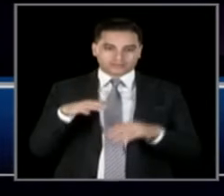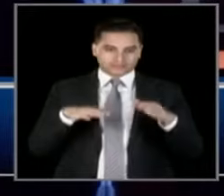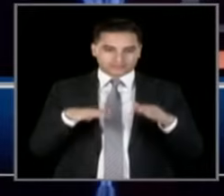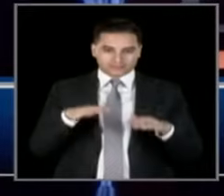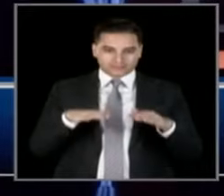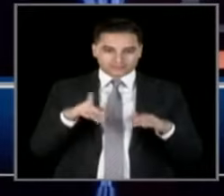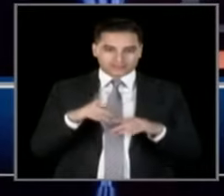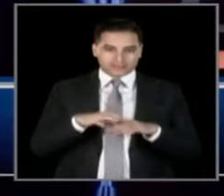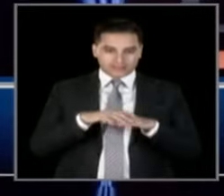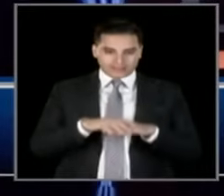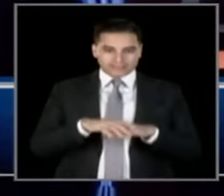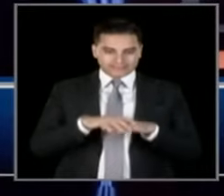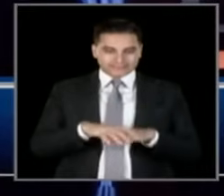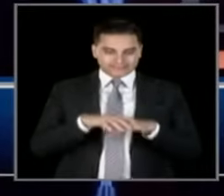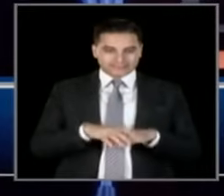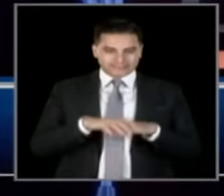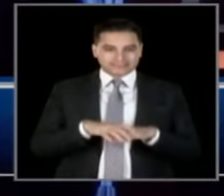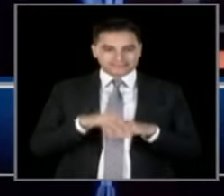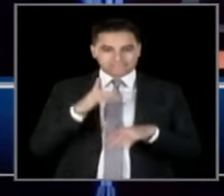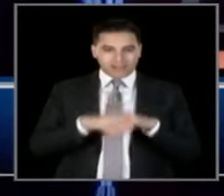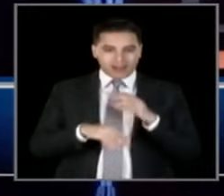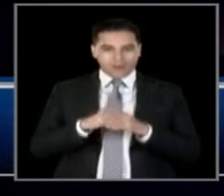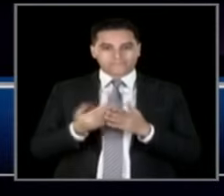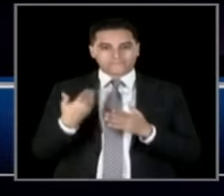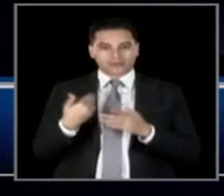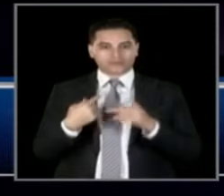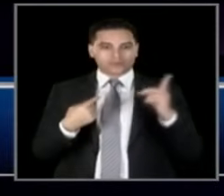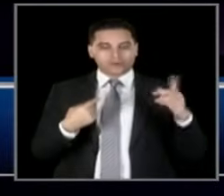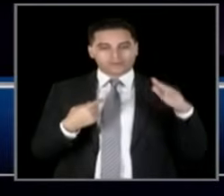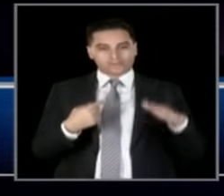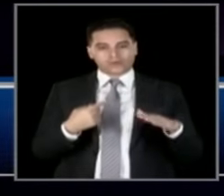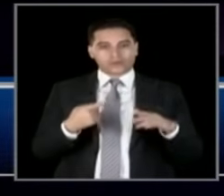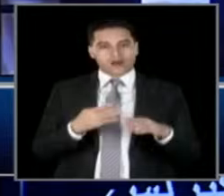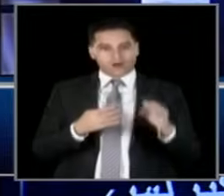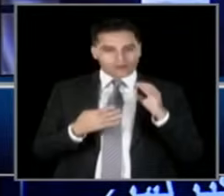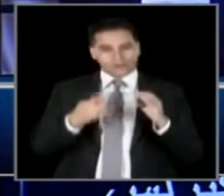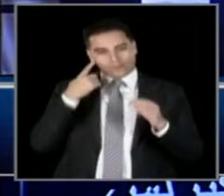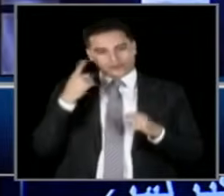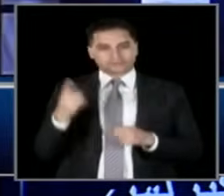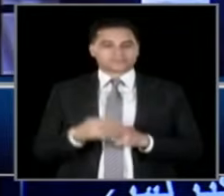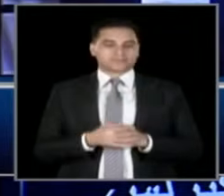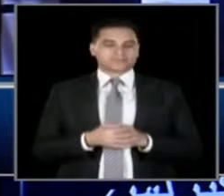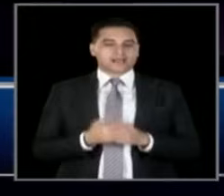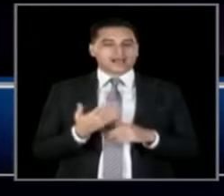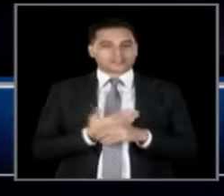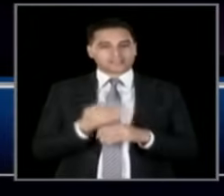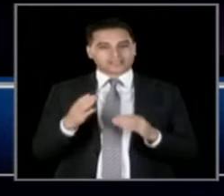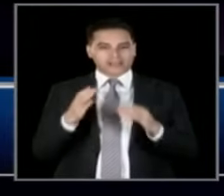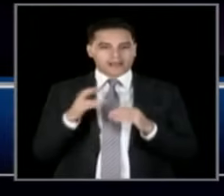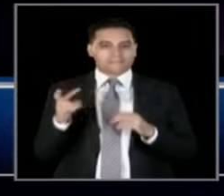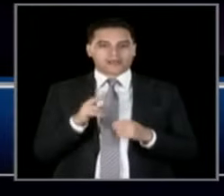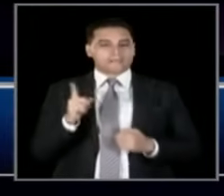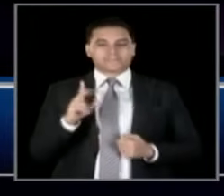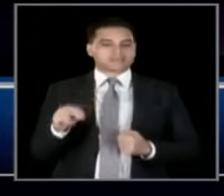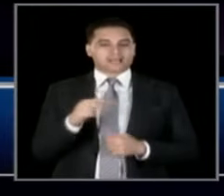هقول لك اللي حصل. أنت بتحاولي تدوسي قبل ما البازر ينزل. يا رب. هاخد إجابتك وهروح له. أنا حاسس إنها تبقى غلط. عشان الإجابتين مش هيبقوا